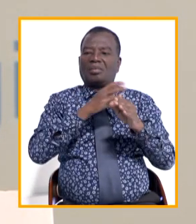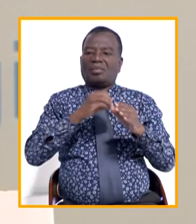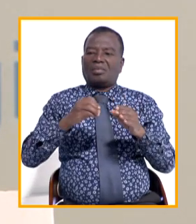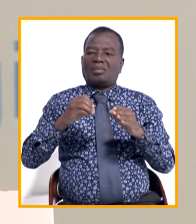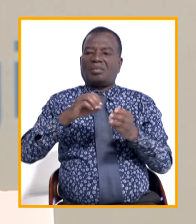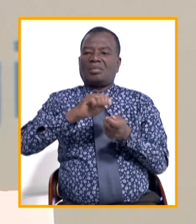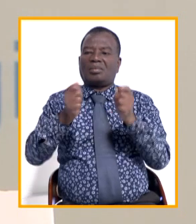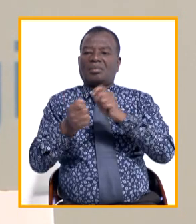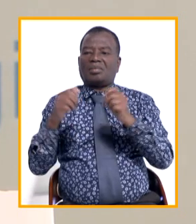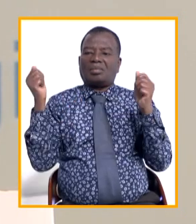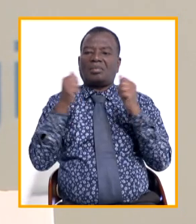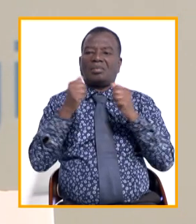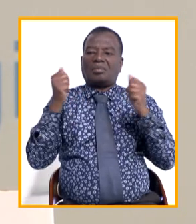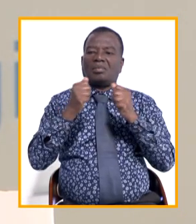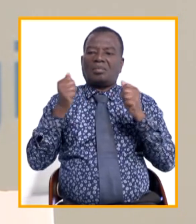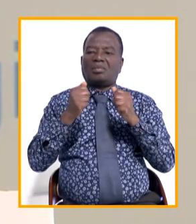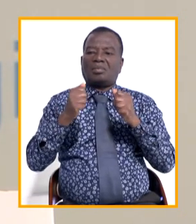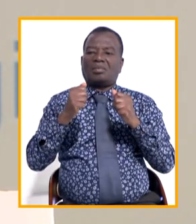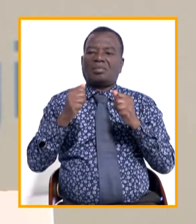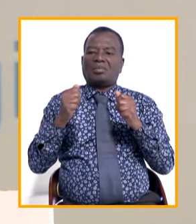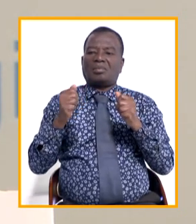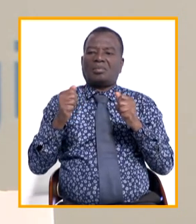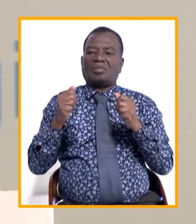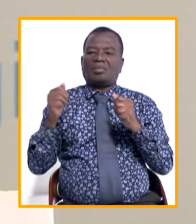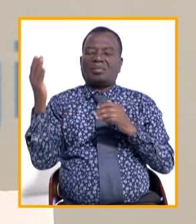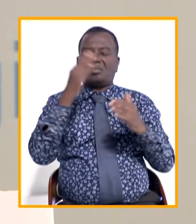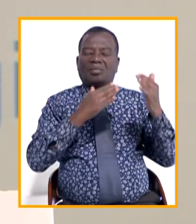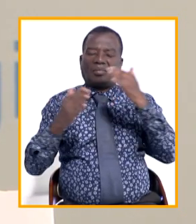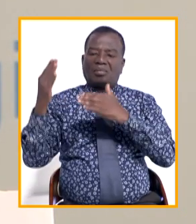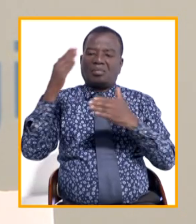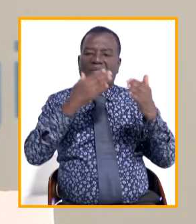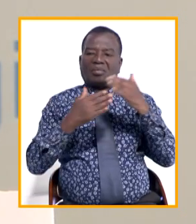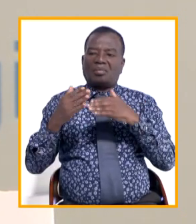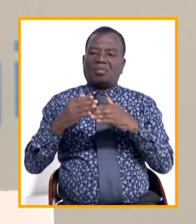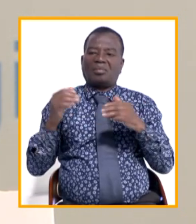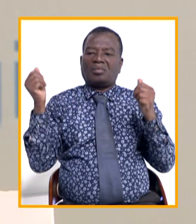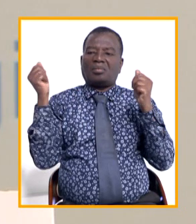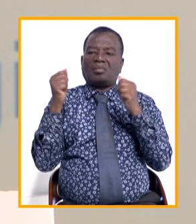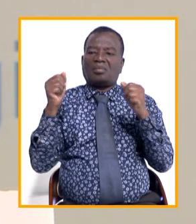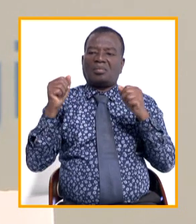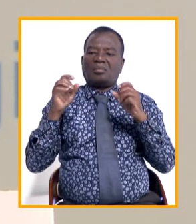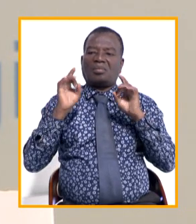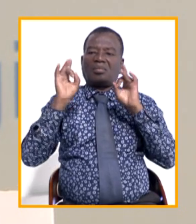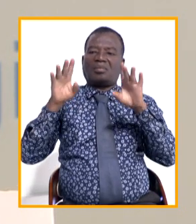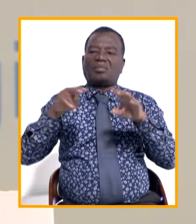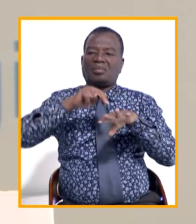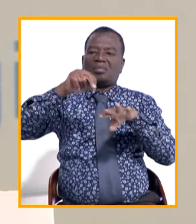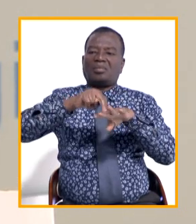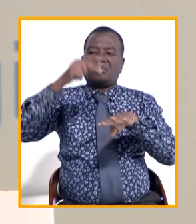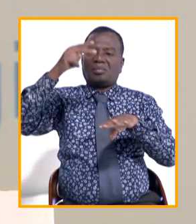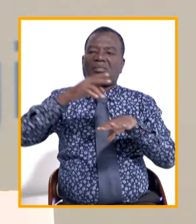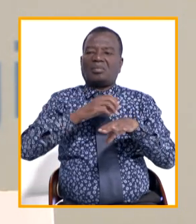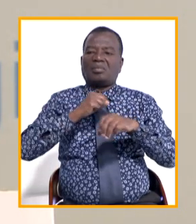néfastes du changement climatique, des conflits armés, des catastrophes naturelles et des